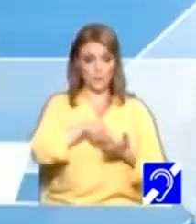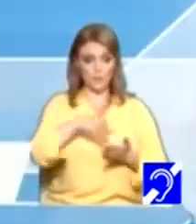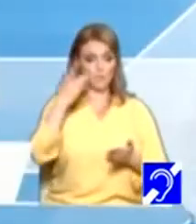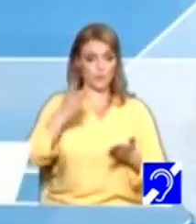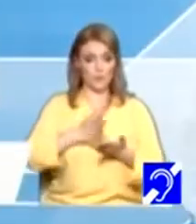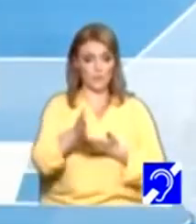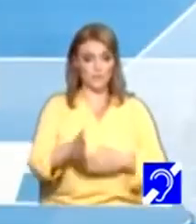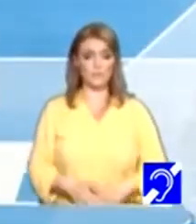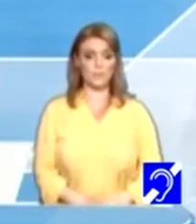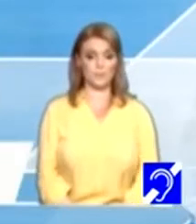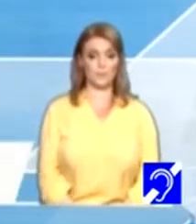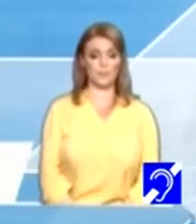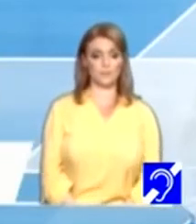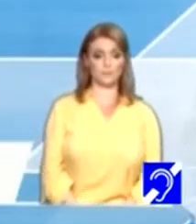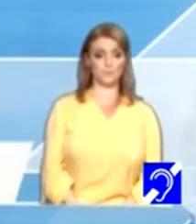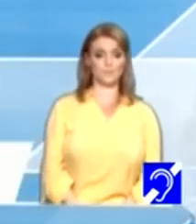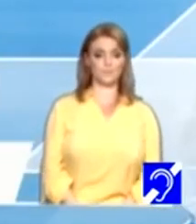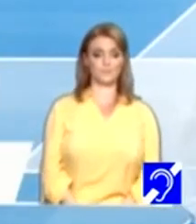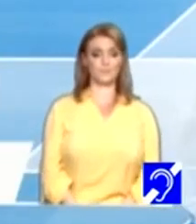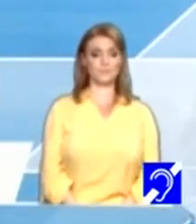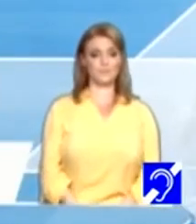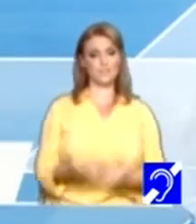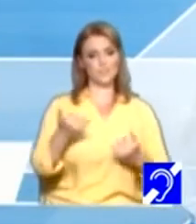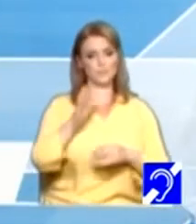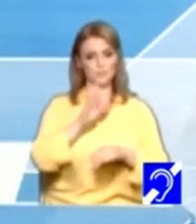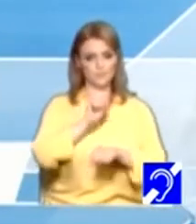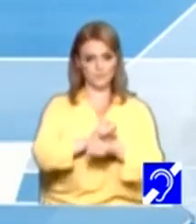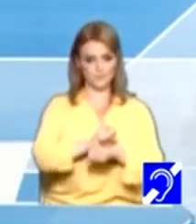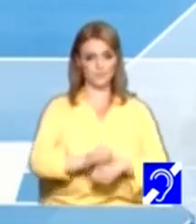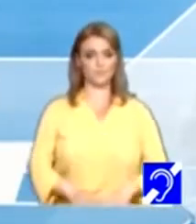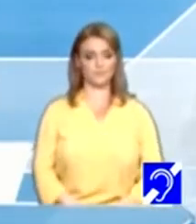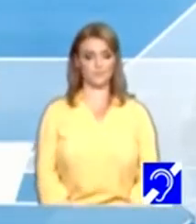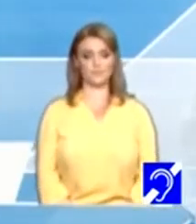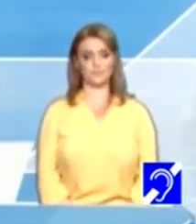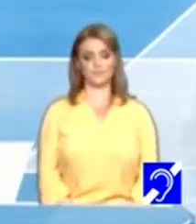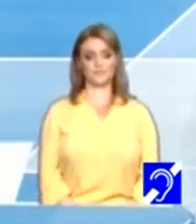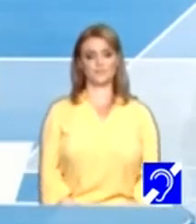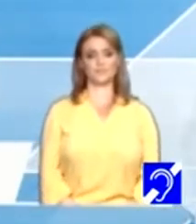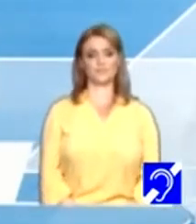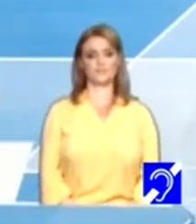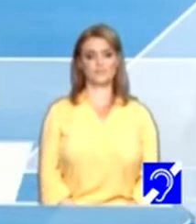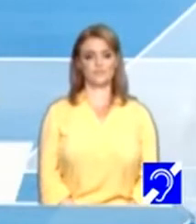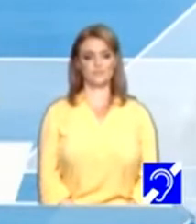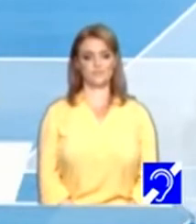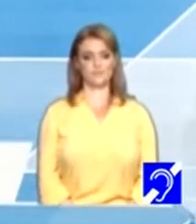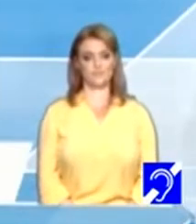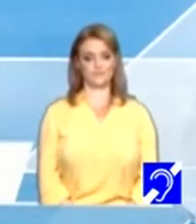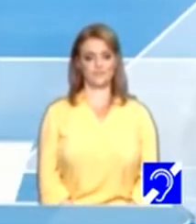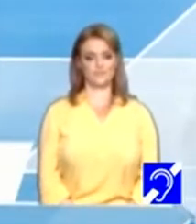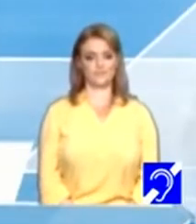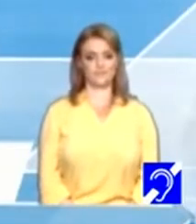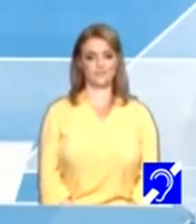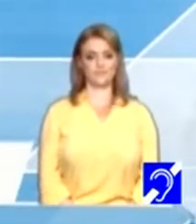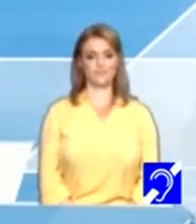opresc pentru că mai avem și Bolu și trebuie să răspundeți la o întrebare. Domnule Țurcanu, vă rog un răspuns scurt doamnei, pentru că